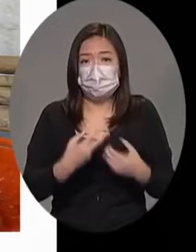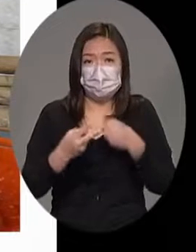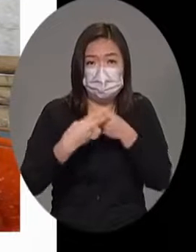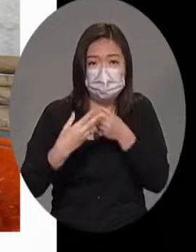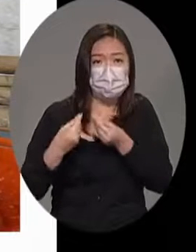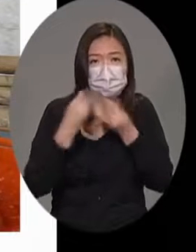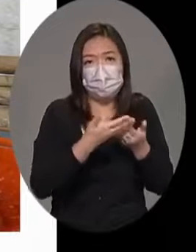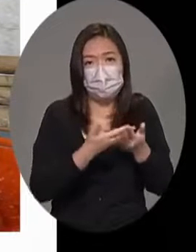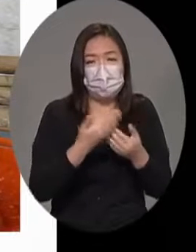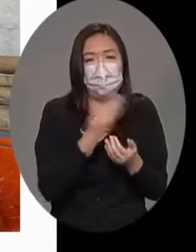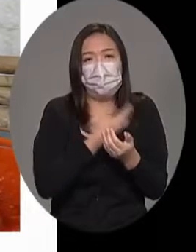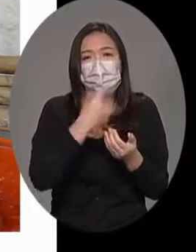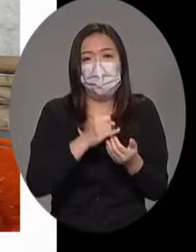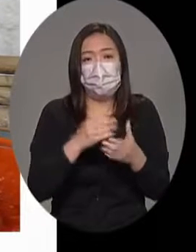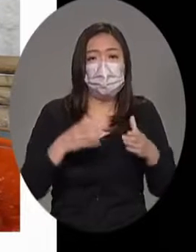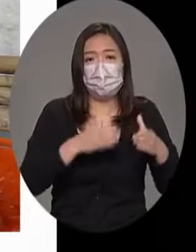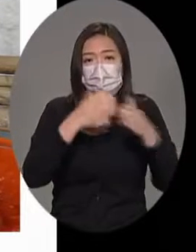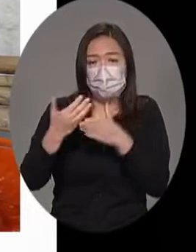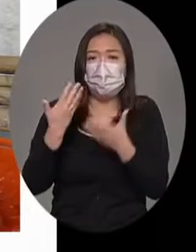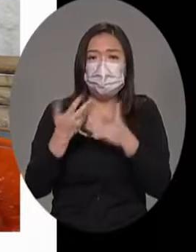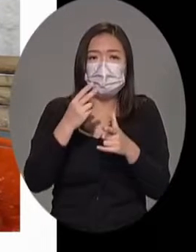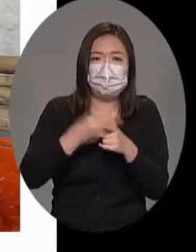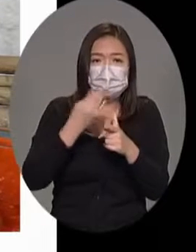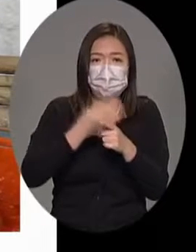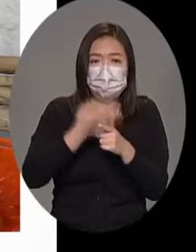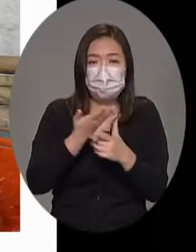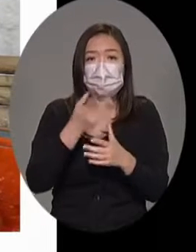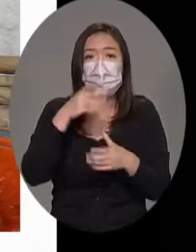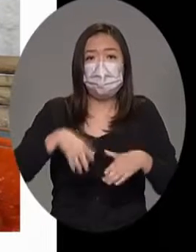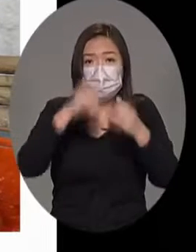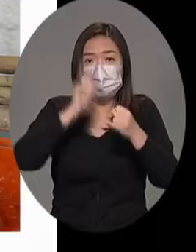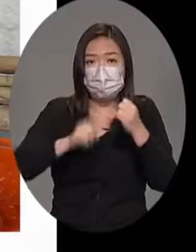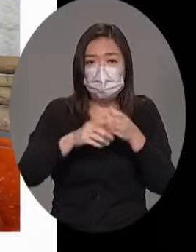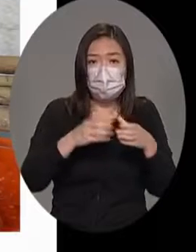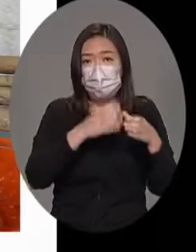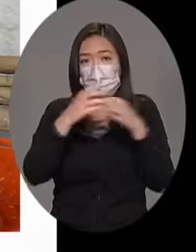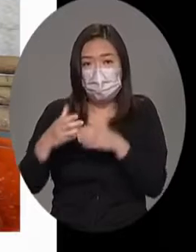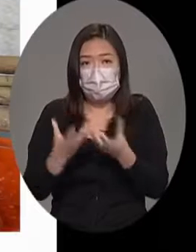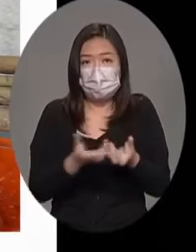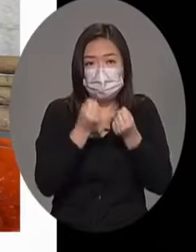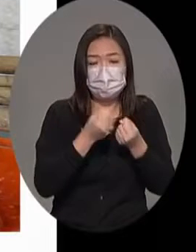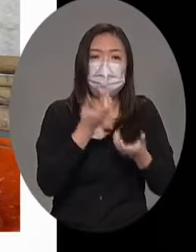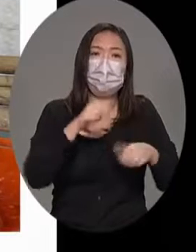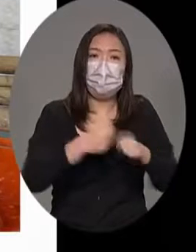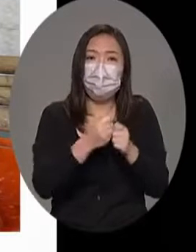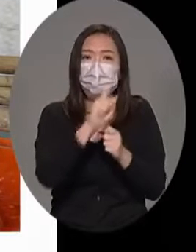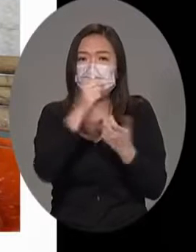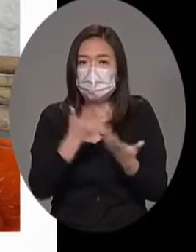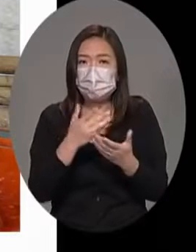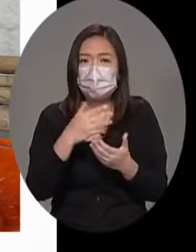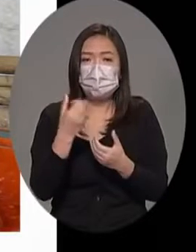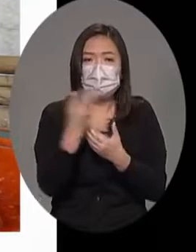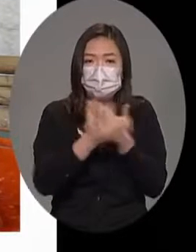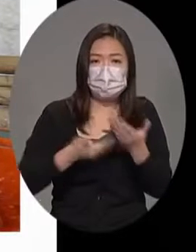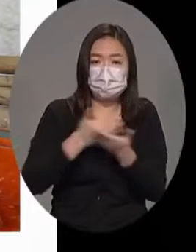移離香港可能需要幾個月時間，但國商之處最後不論是離港、被接管甚至破壞，能夠重新